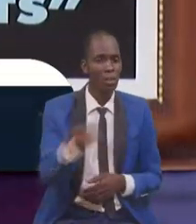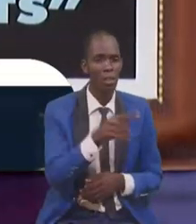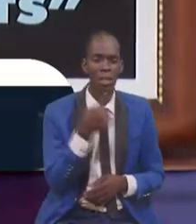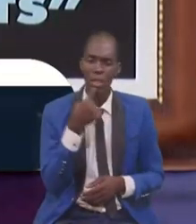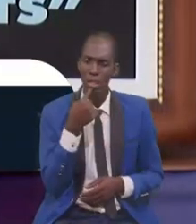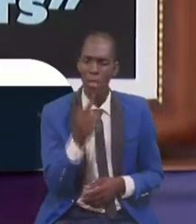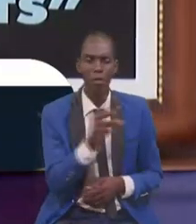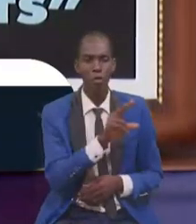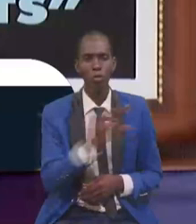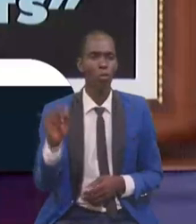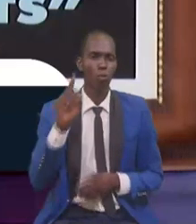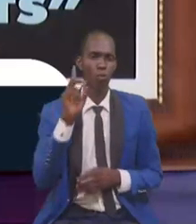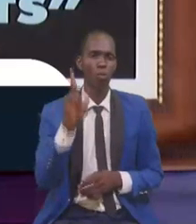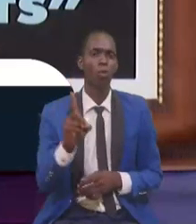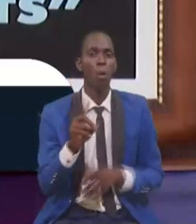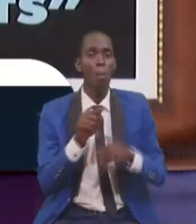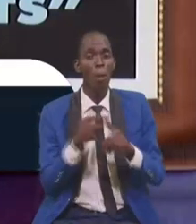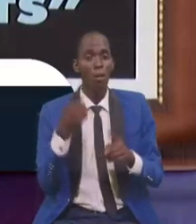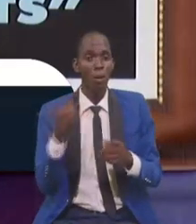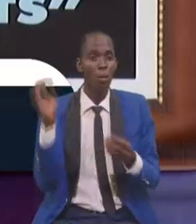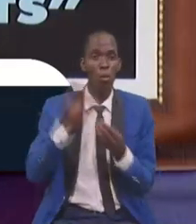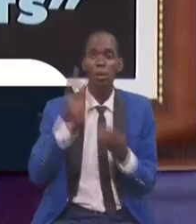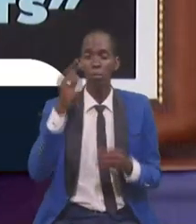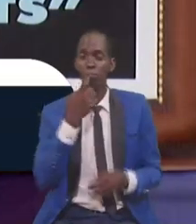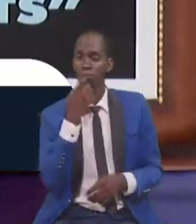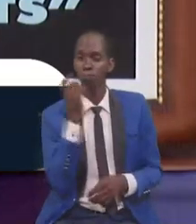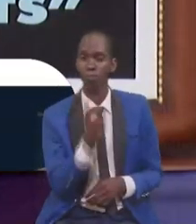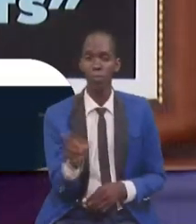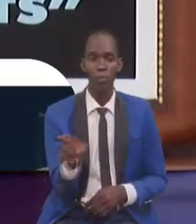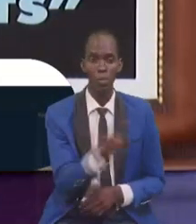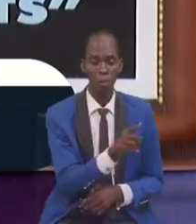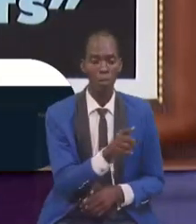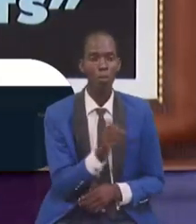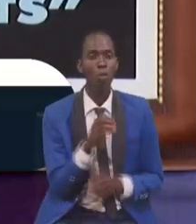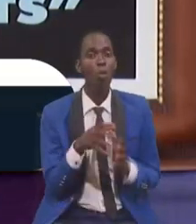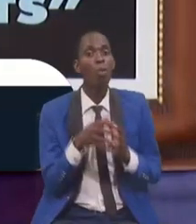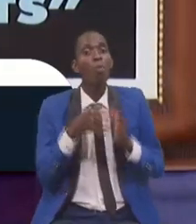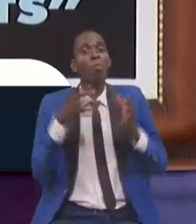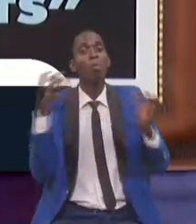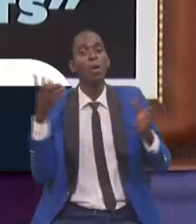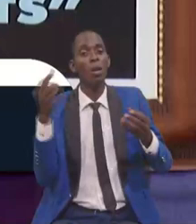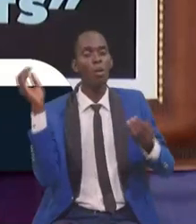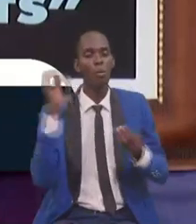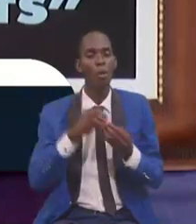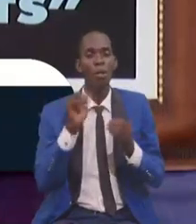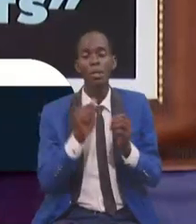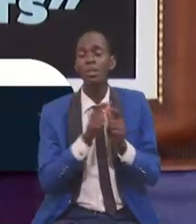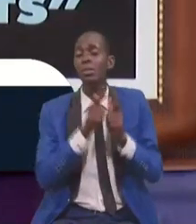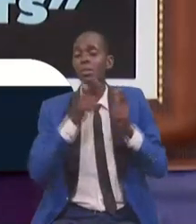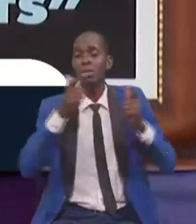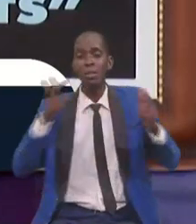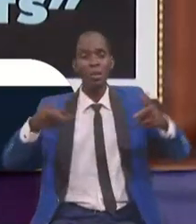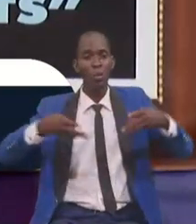Jésus leur recommanda de n'en parler à personne. Mais plus il leur recommanda, plus